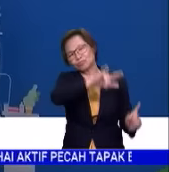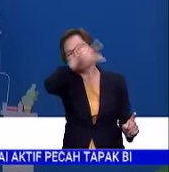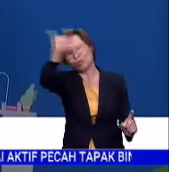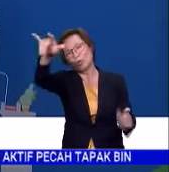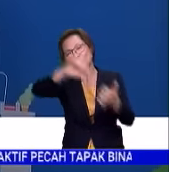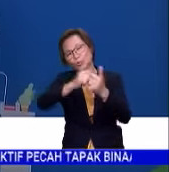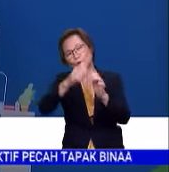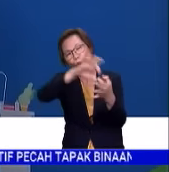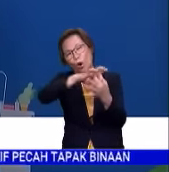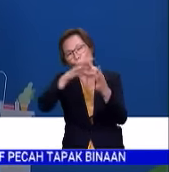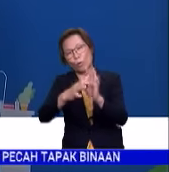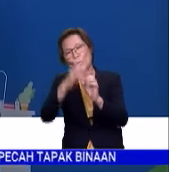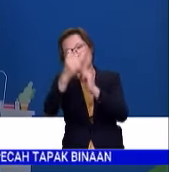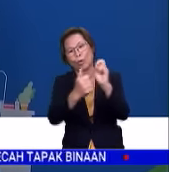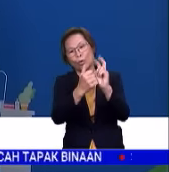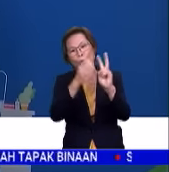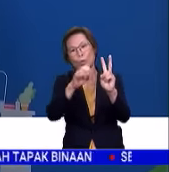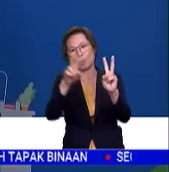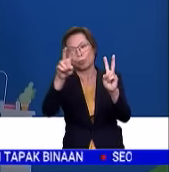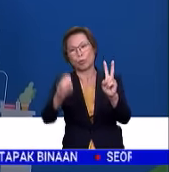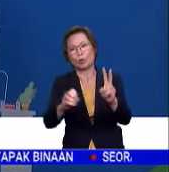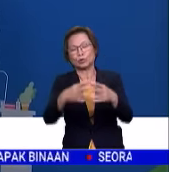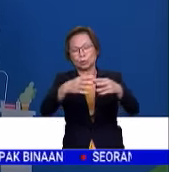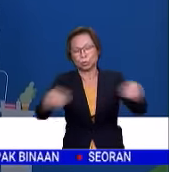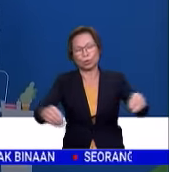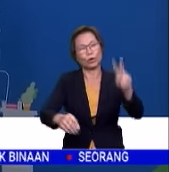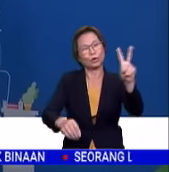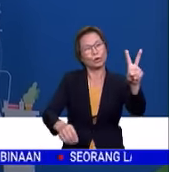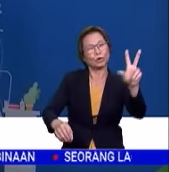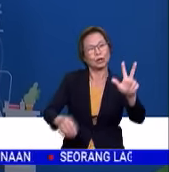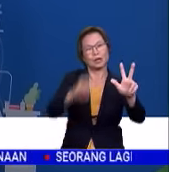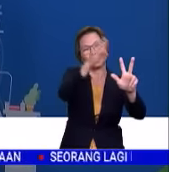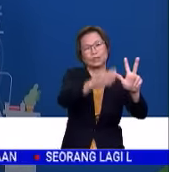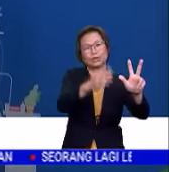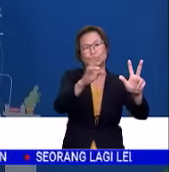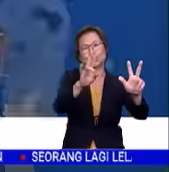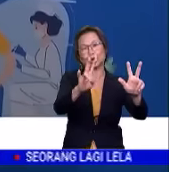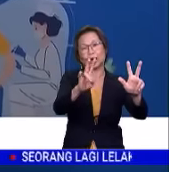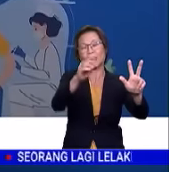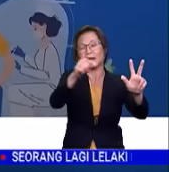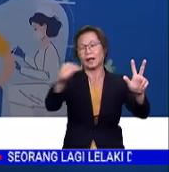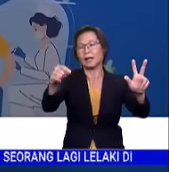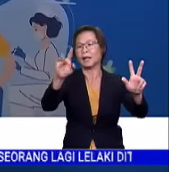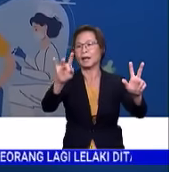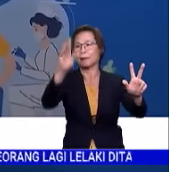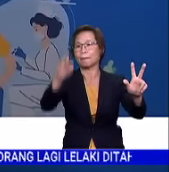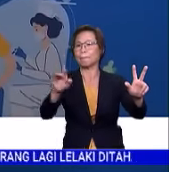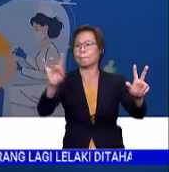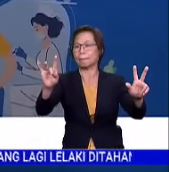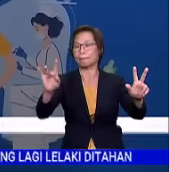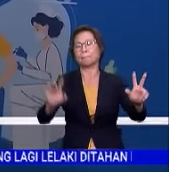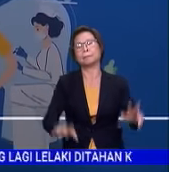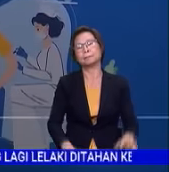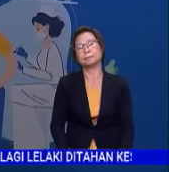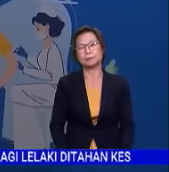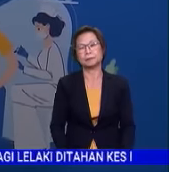Sukan Olimpik 2020 di Tokyo dari 23 Julai hingga 8 Ogos